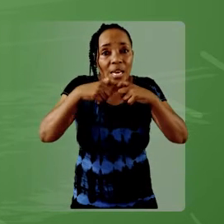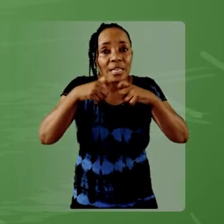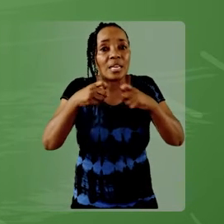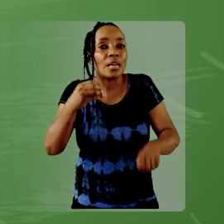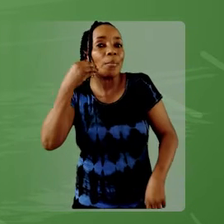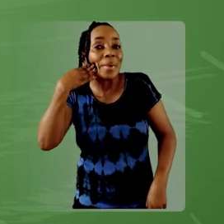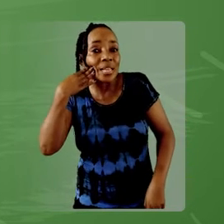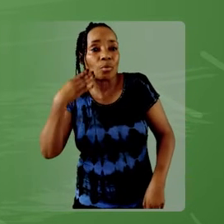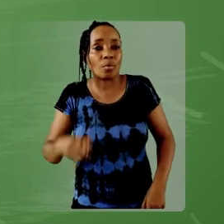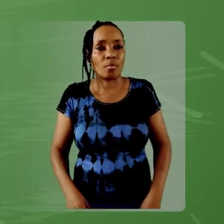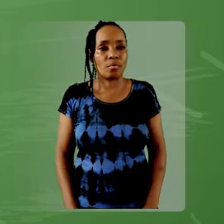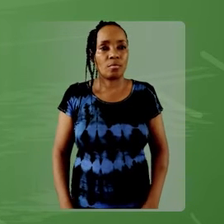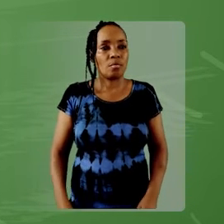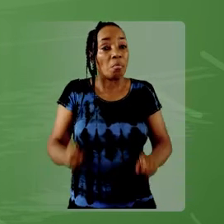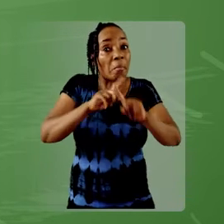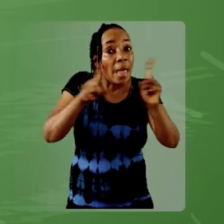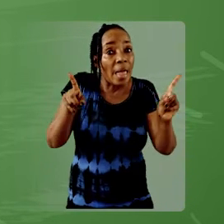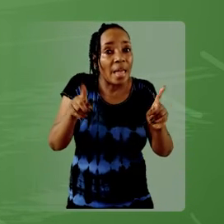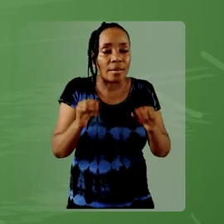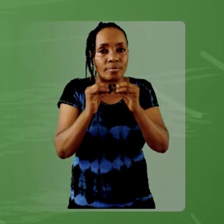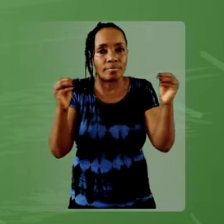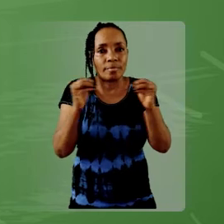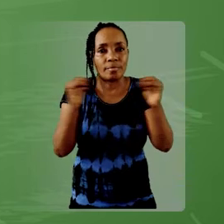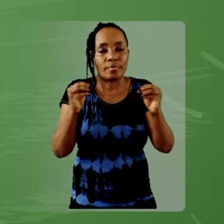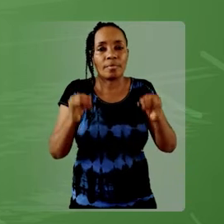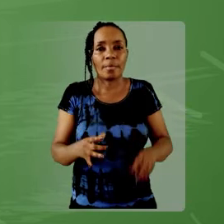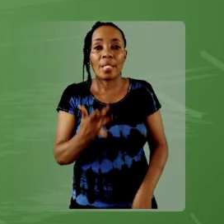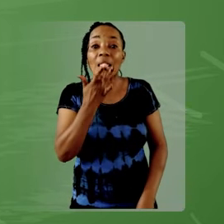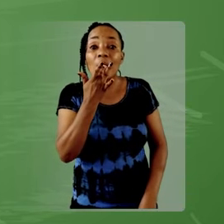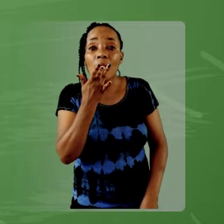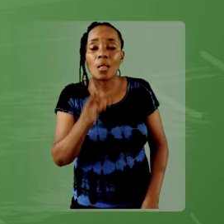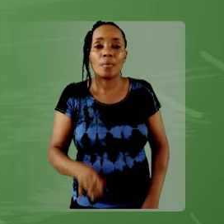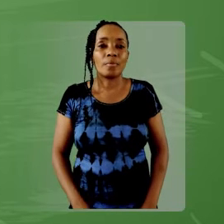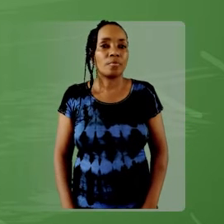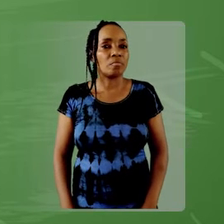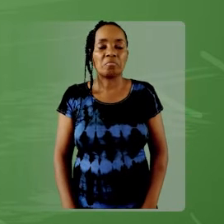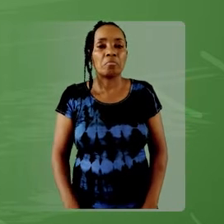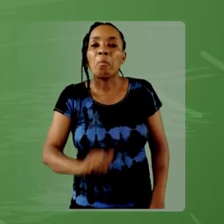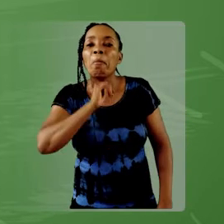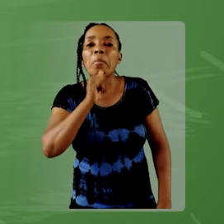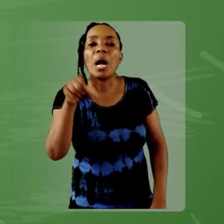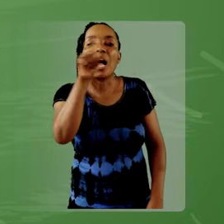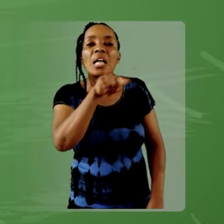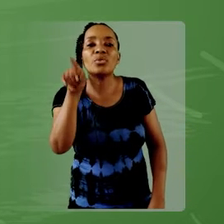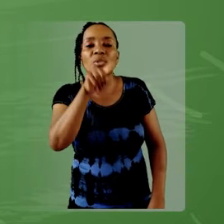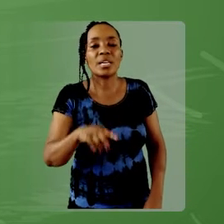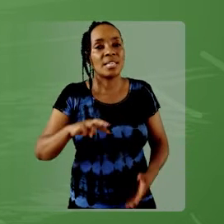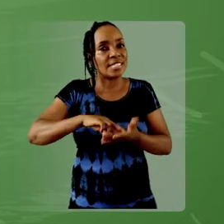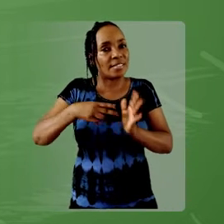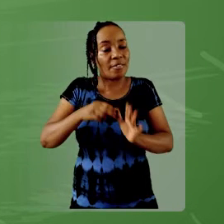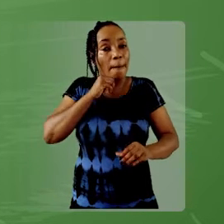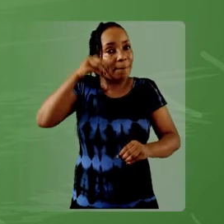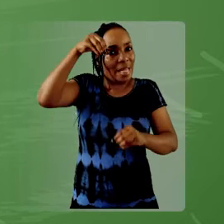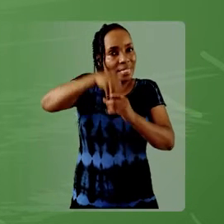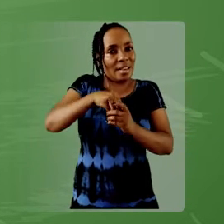domestique. La dynamo, la pile n'ont pas été entourés, donc ne font